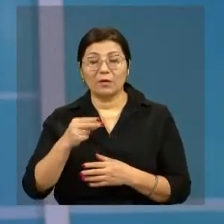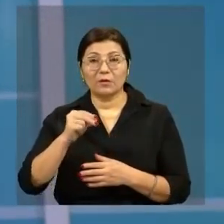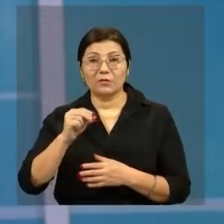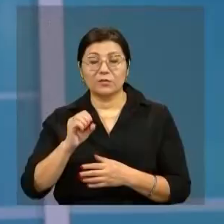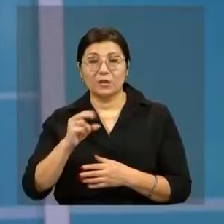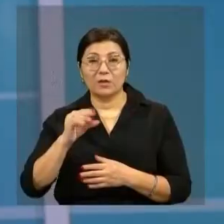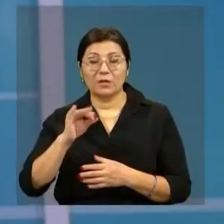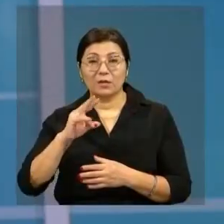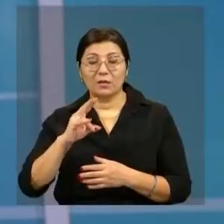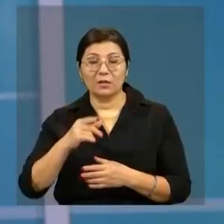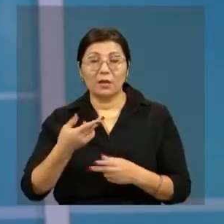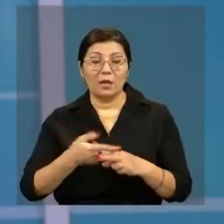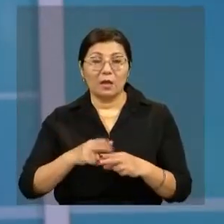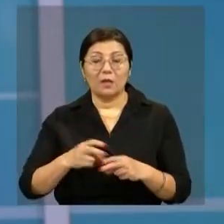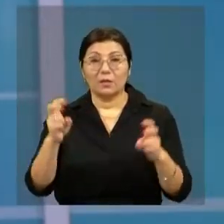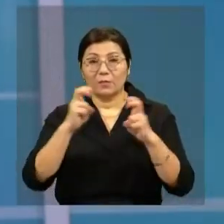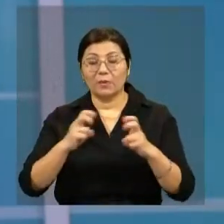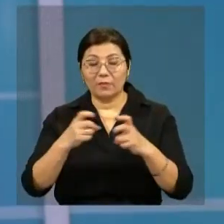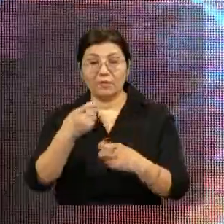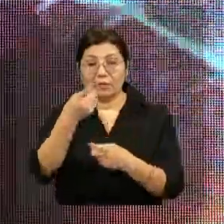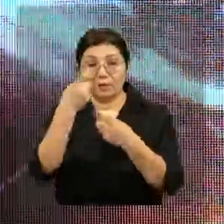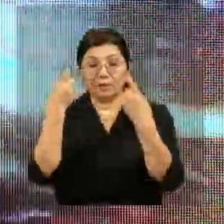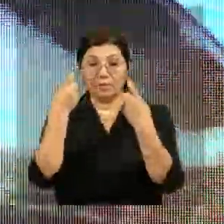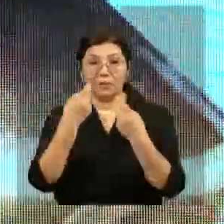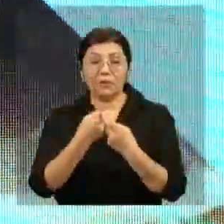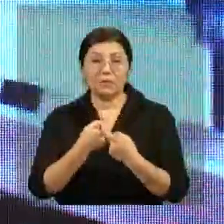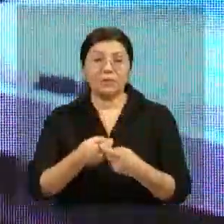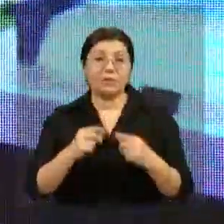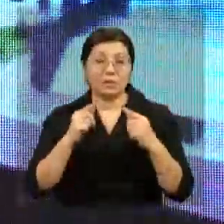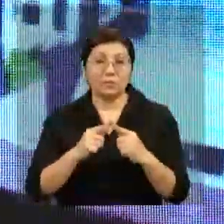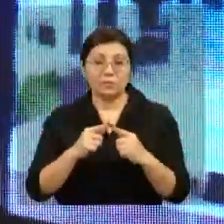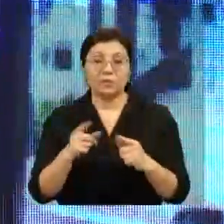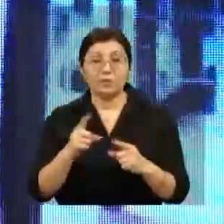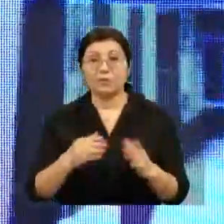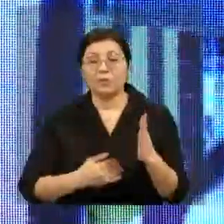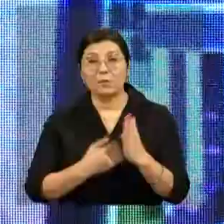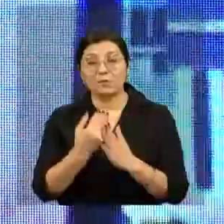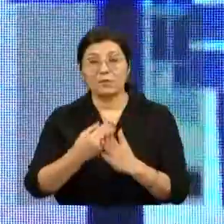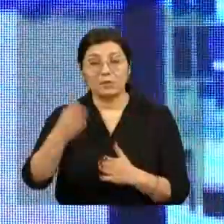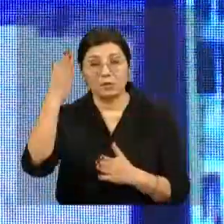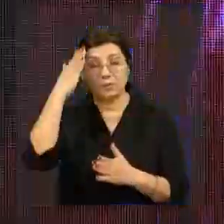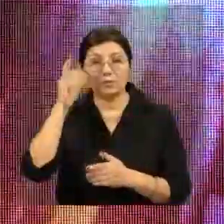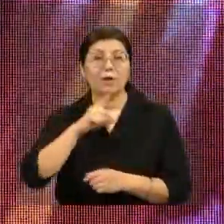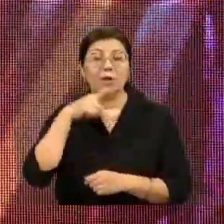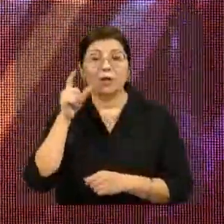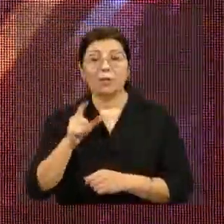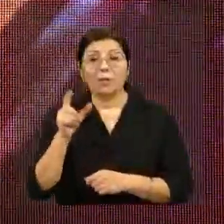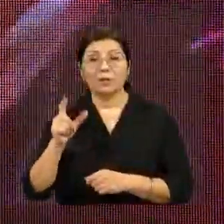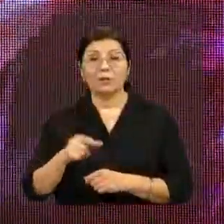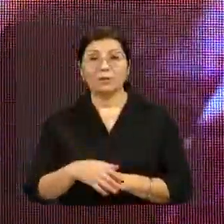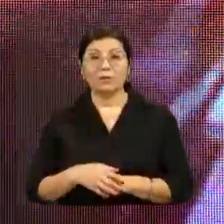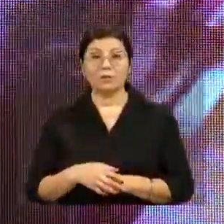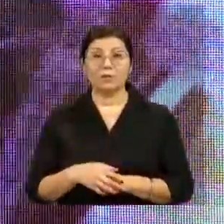Факт-чекинг — это проверка информации на достоверность. Угу. Зачем это нужно? Для того, чтобы повышать критическое мышление молодых людей.